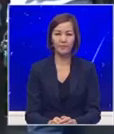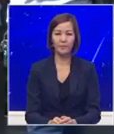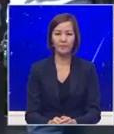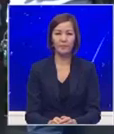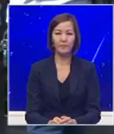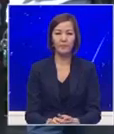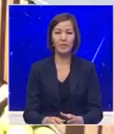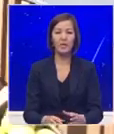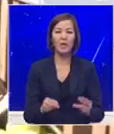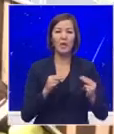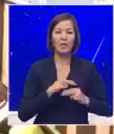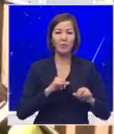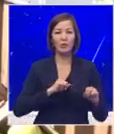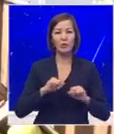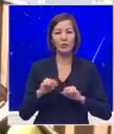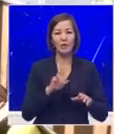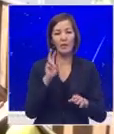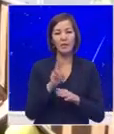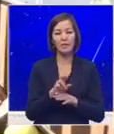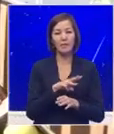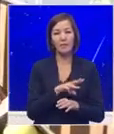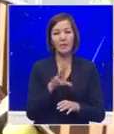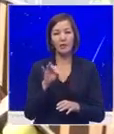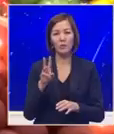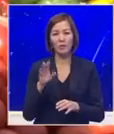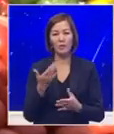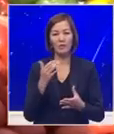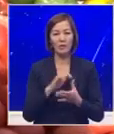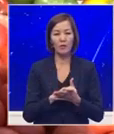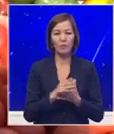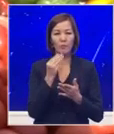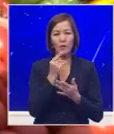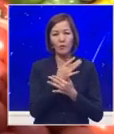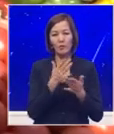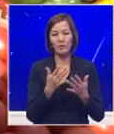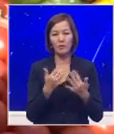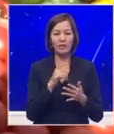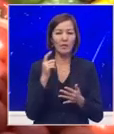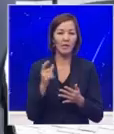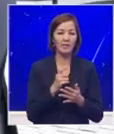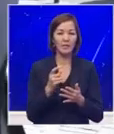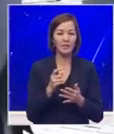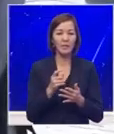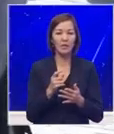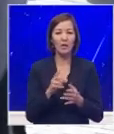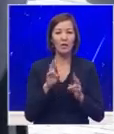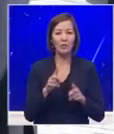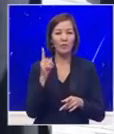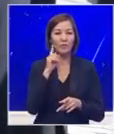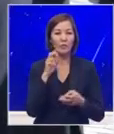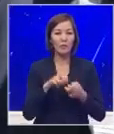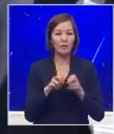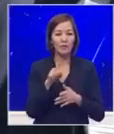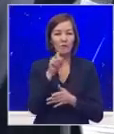в ходе рабочей поездки Аким области Марат Султан газеев не только знакомился с продукцией крестьянских хозяйств кооперативов но и выслушал